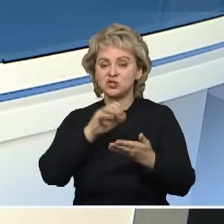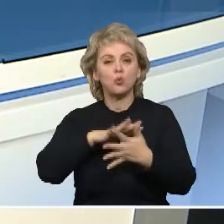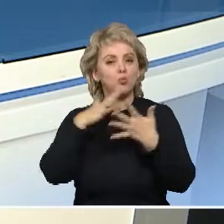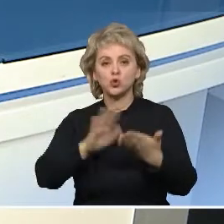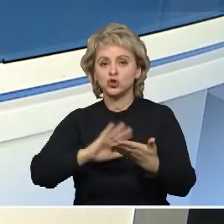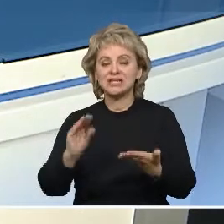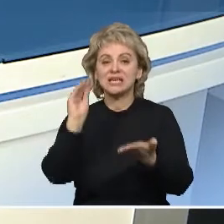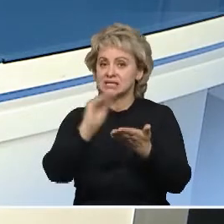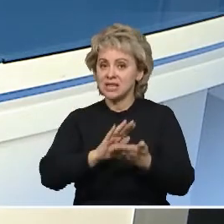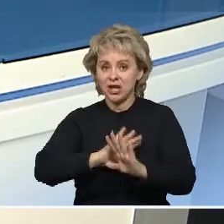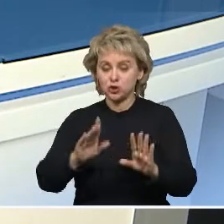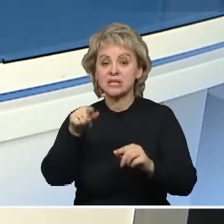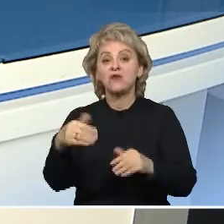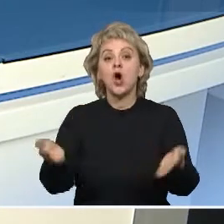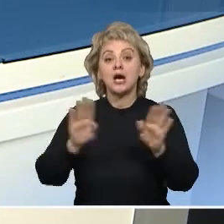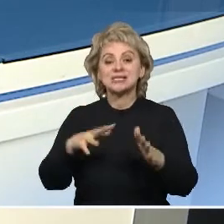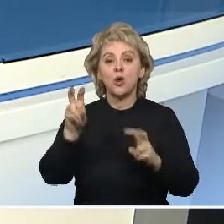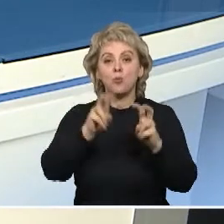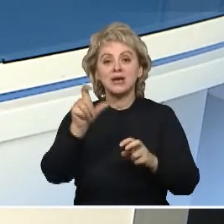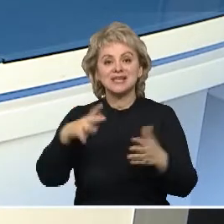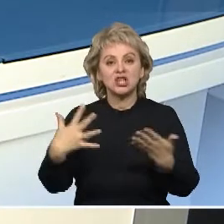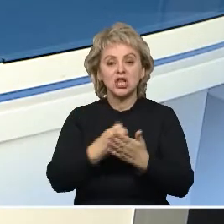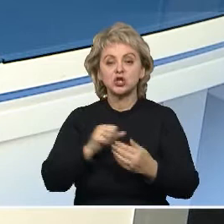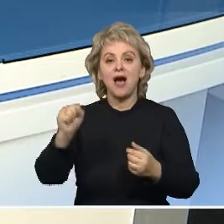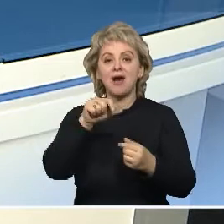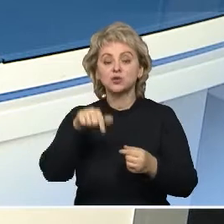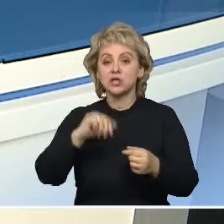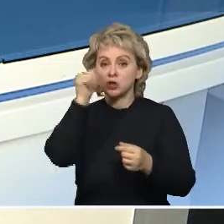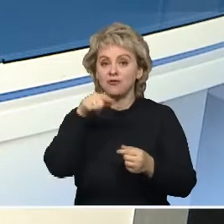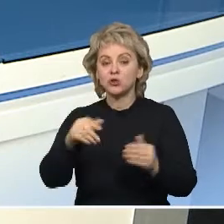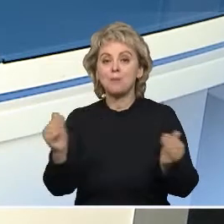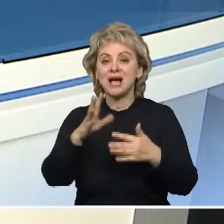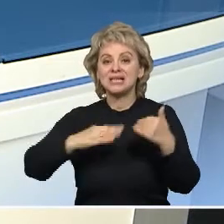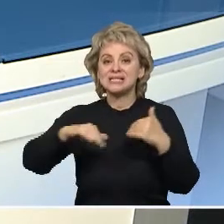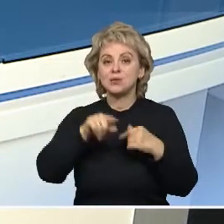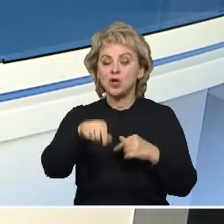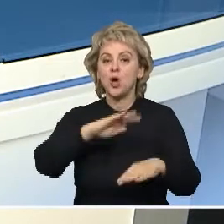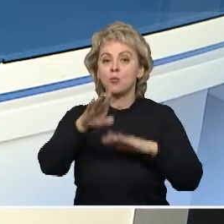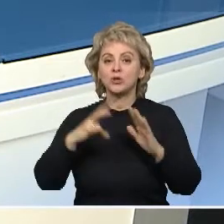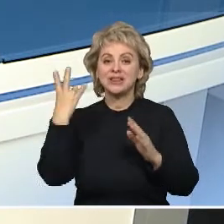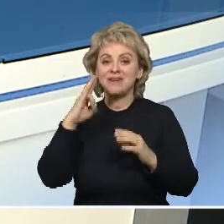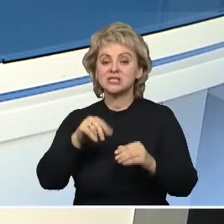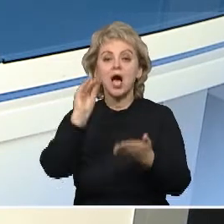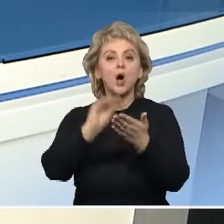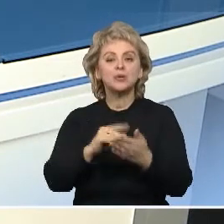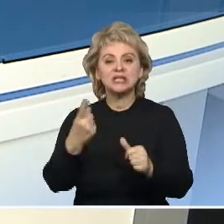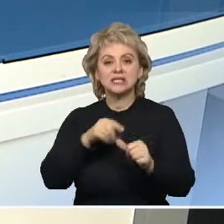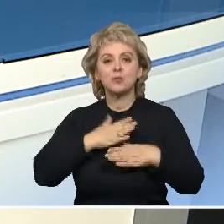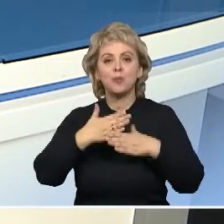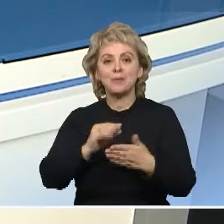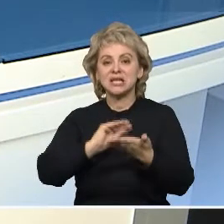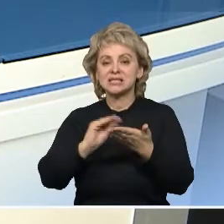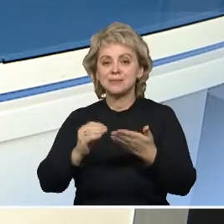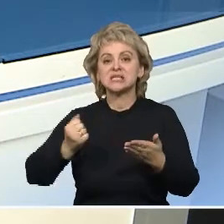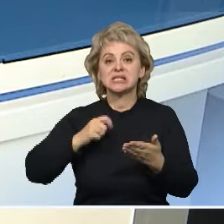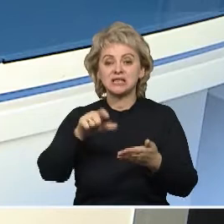вести больше не значится. Его останки поисковики нашли в августе этого года на Малой земле под Новороссийском. Определить имя помогла